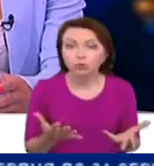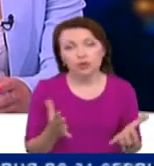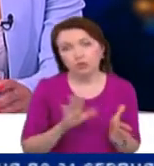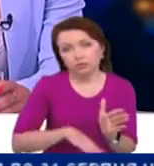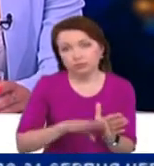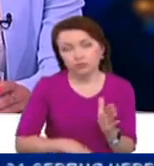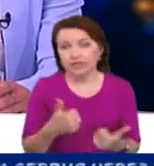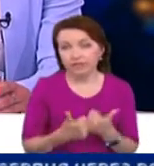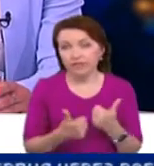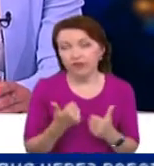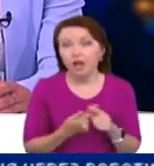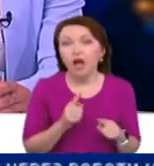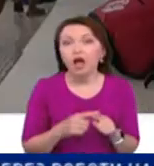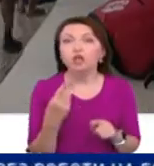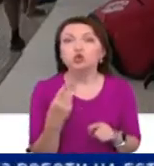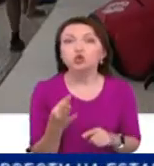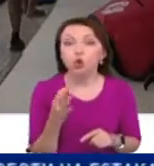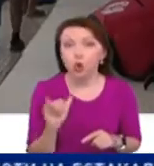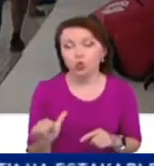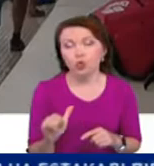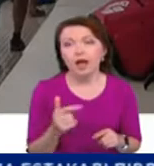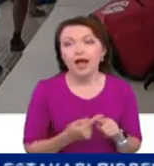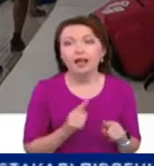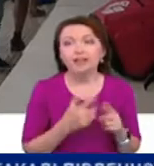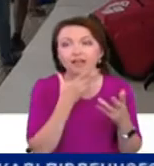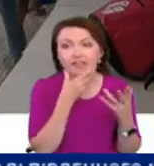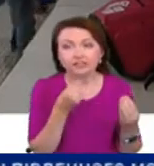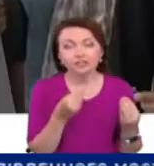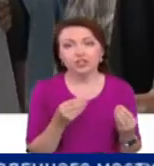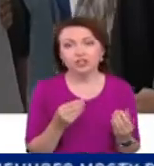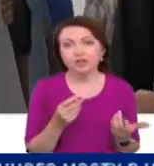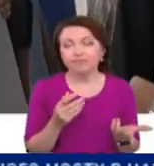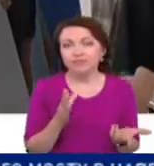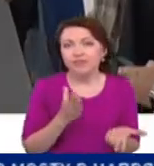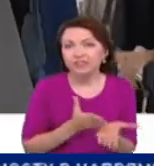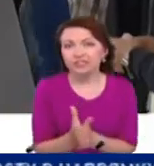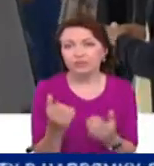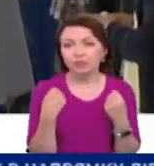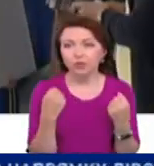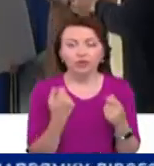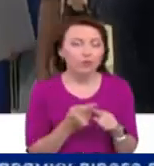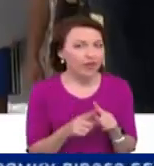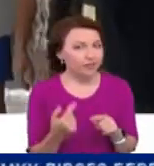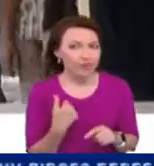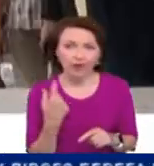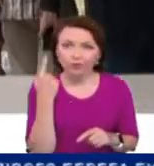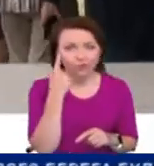это шоу, это красивейший вид спорта. Поэтому я думаю,